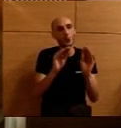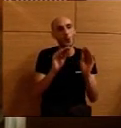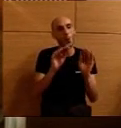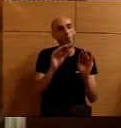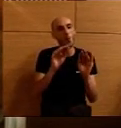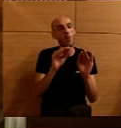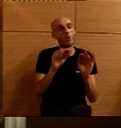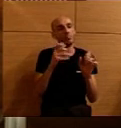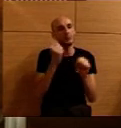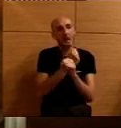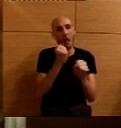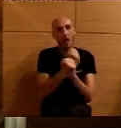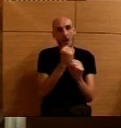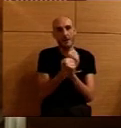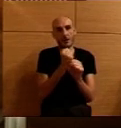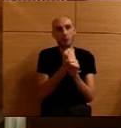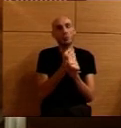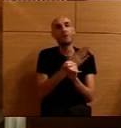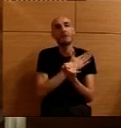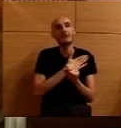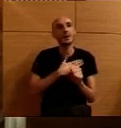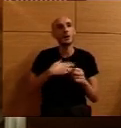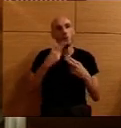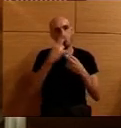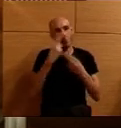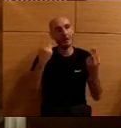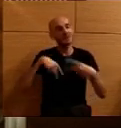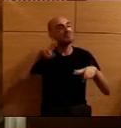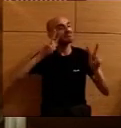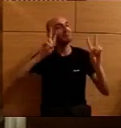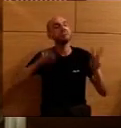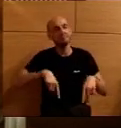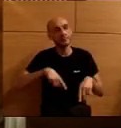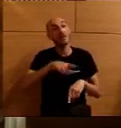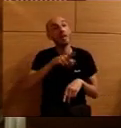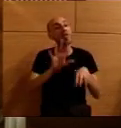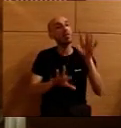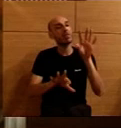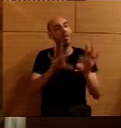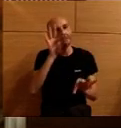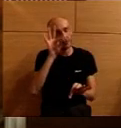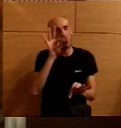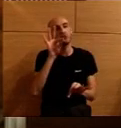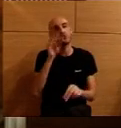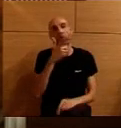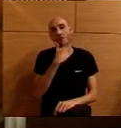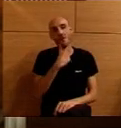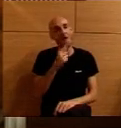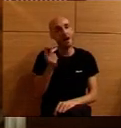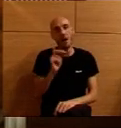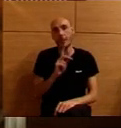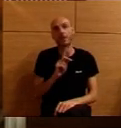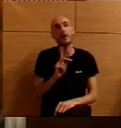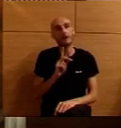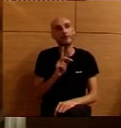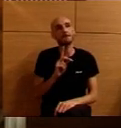I vull reconèixer públicament que no és fàcil prendre decisions quan s'està en una